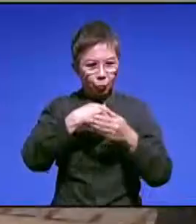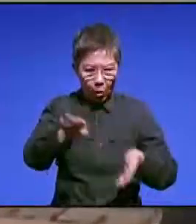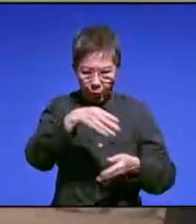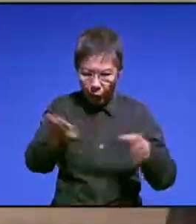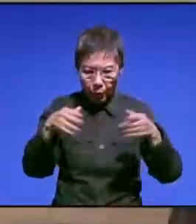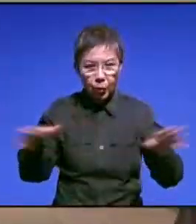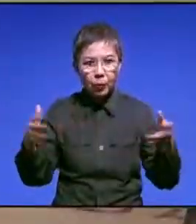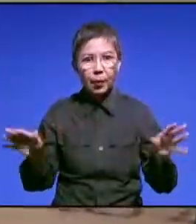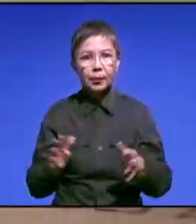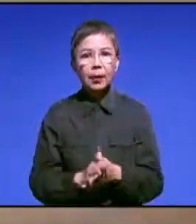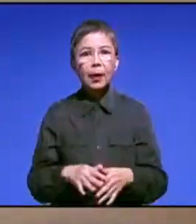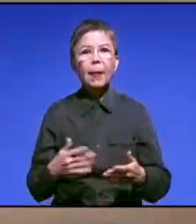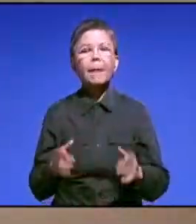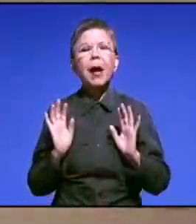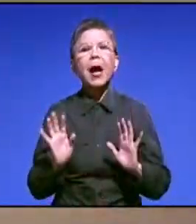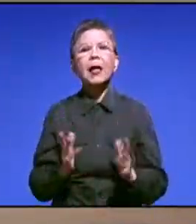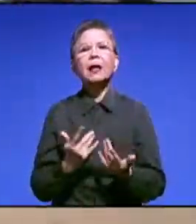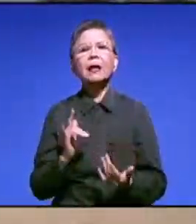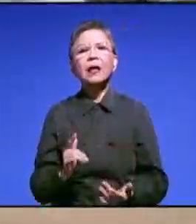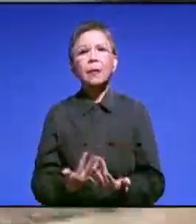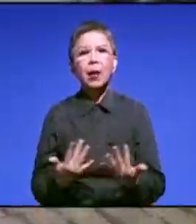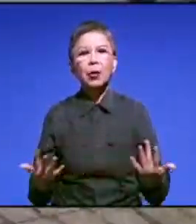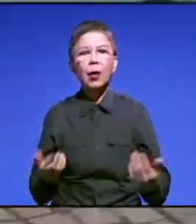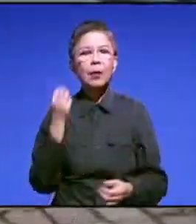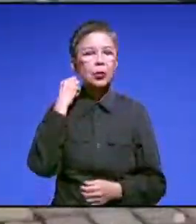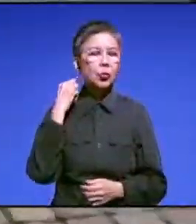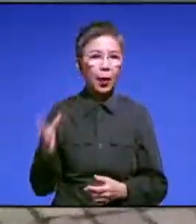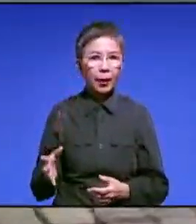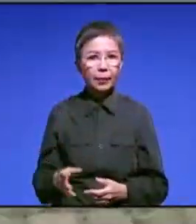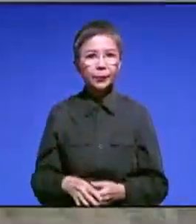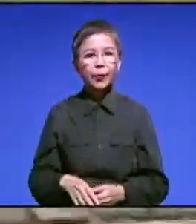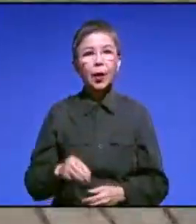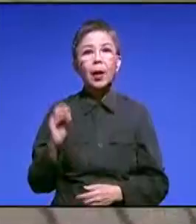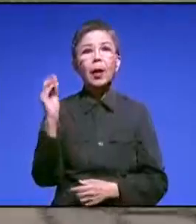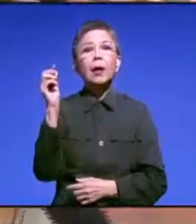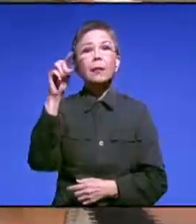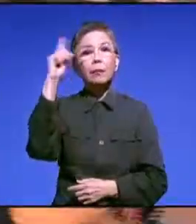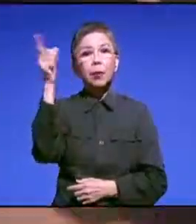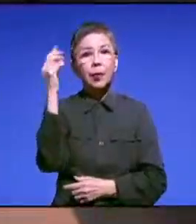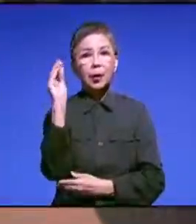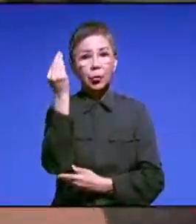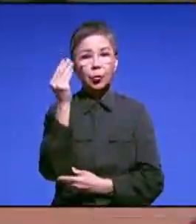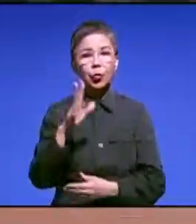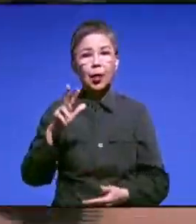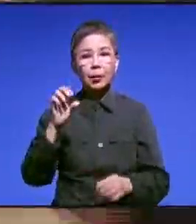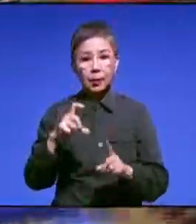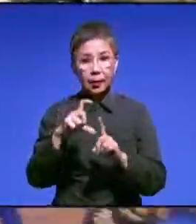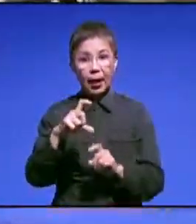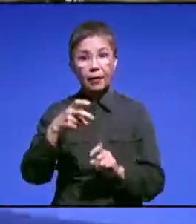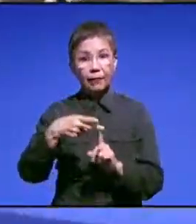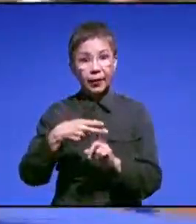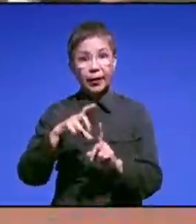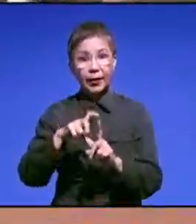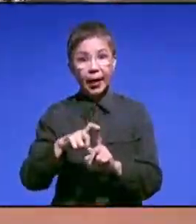patroli keliling sayangnya banyak warga yang mengajukan himbauan ini padahal Pemprov DKI Jakarta sudah resmi meniadakan carfreeday